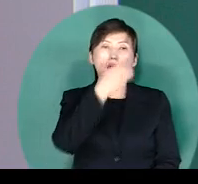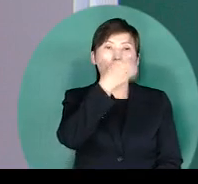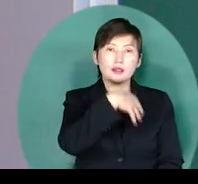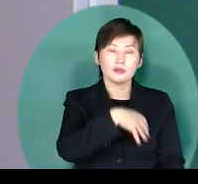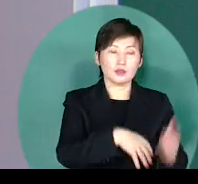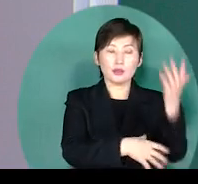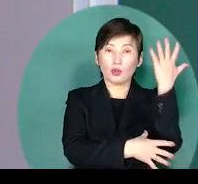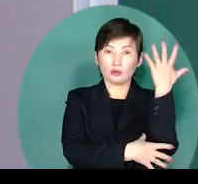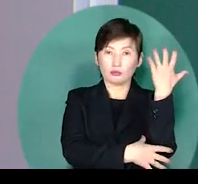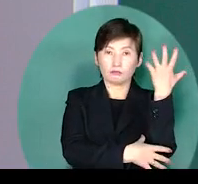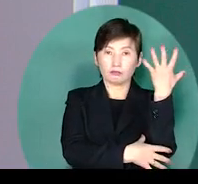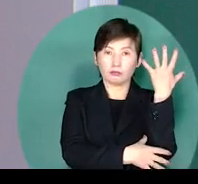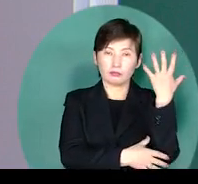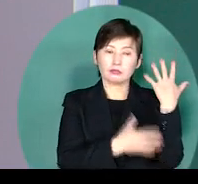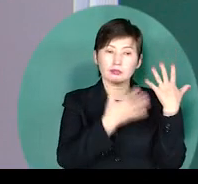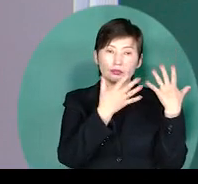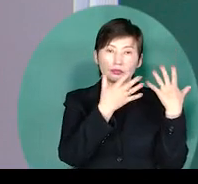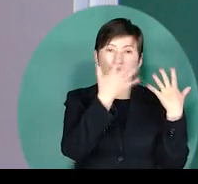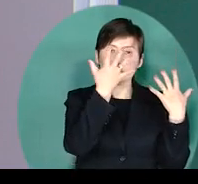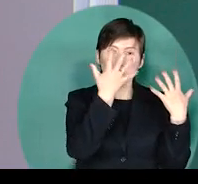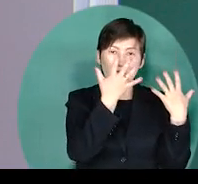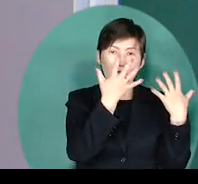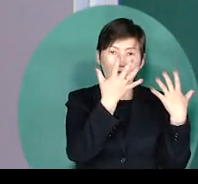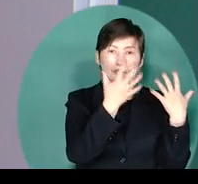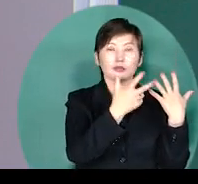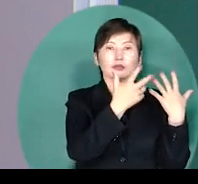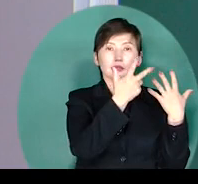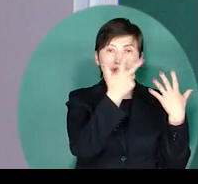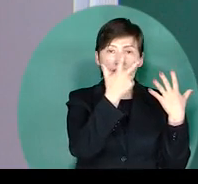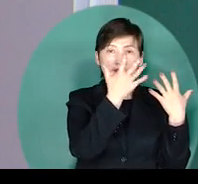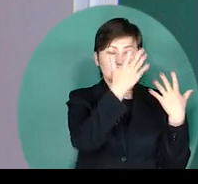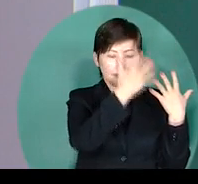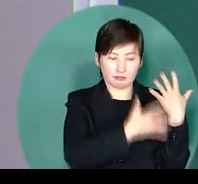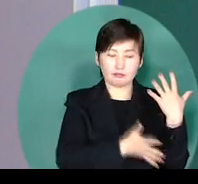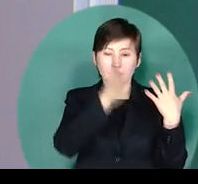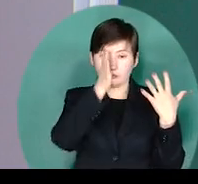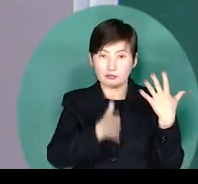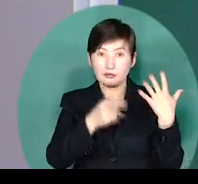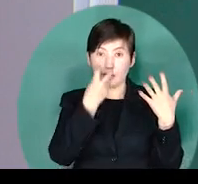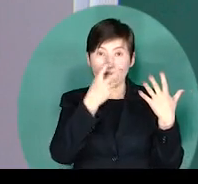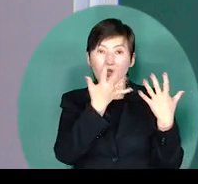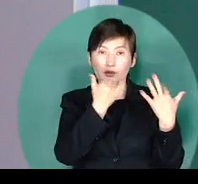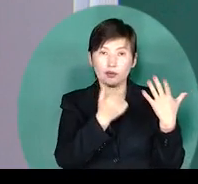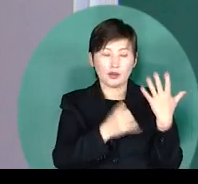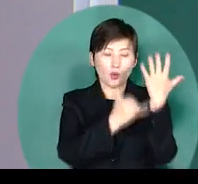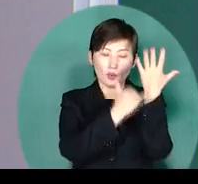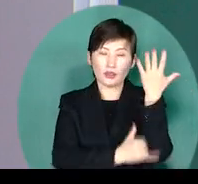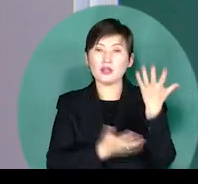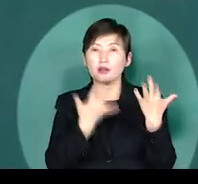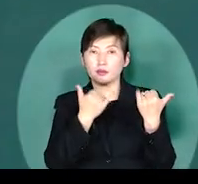мод маань хэд байгаа илээ? 5, улиасаас 3 байгаа шүү дээ. 3 байгаа даа. Тэгвэл улиас